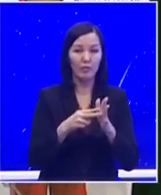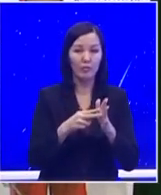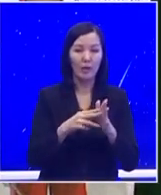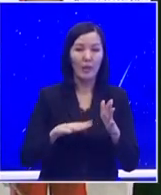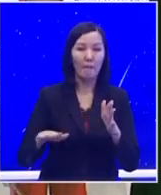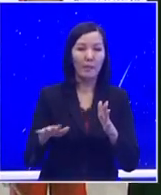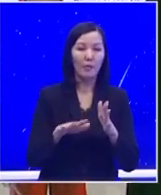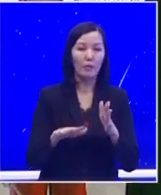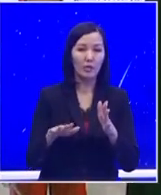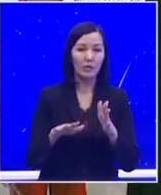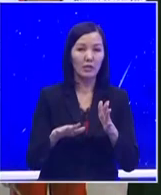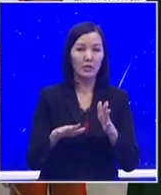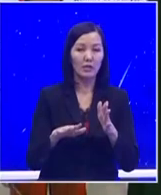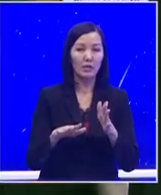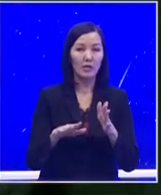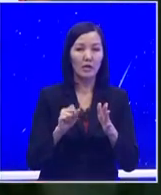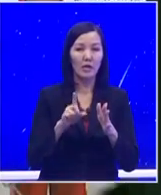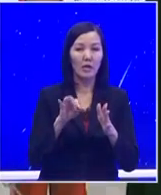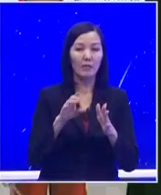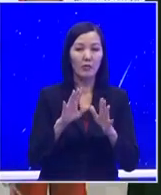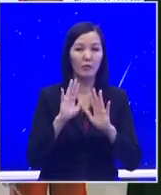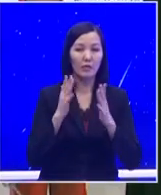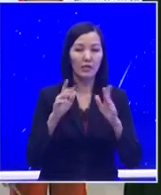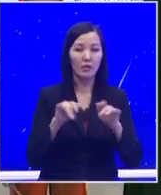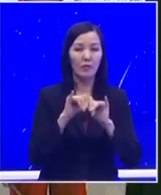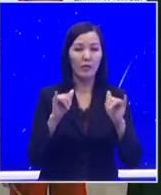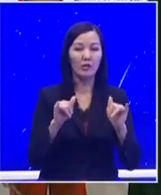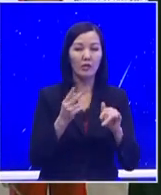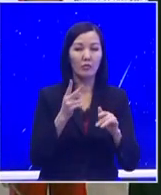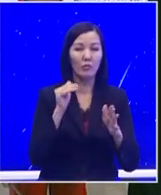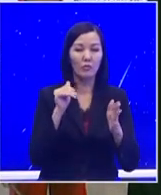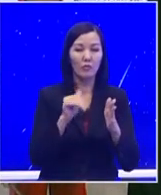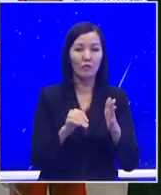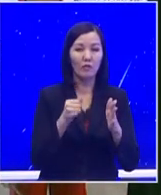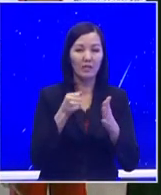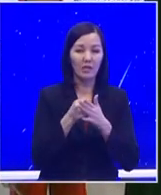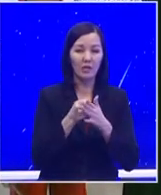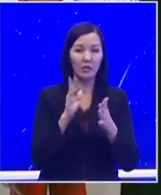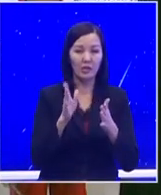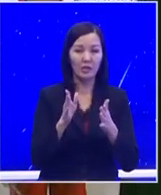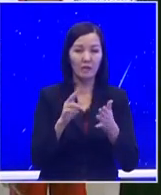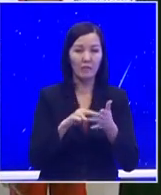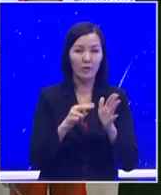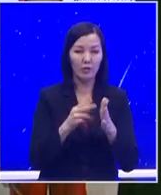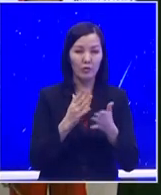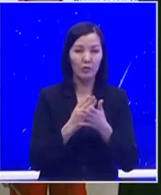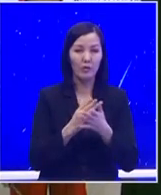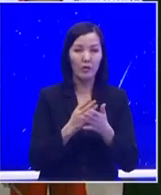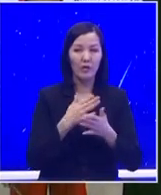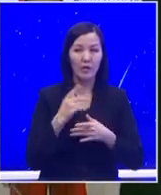площади абрикоса сада увеличить до 2000 гектаров. В моем хозяйстве